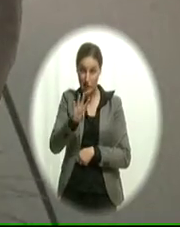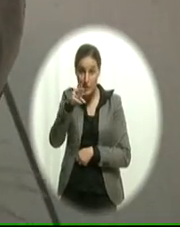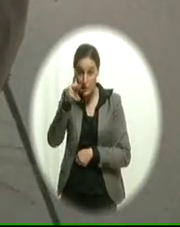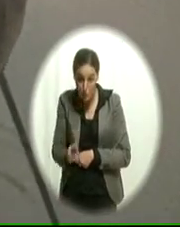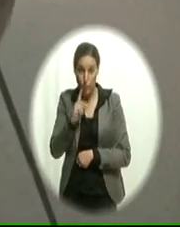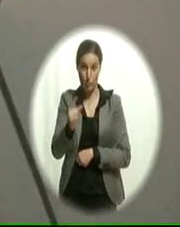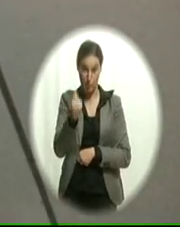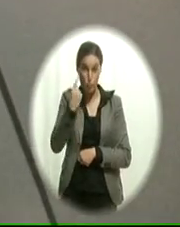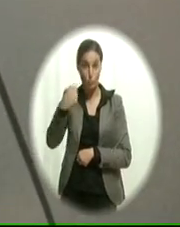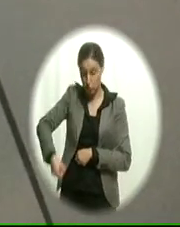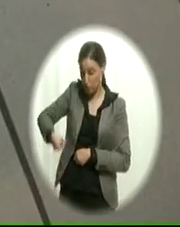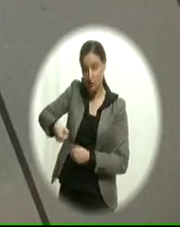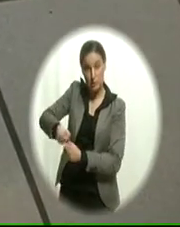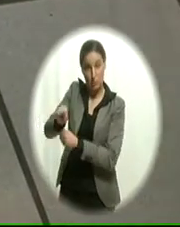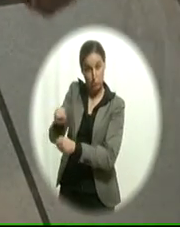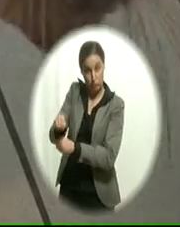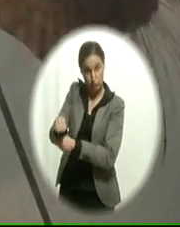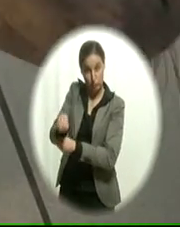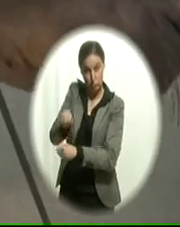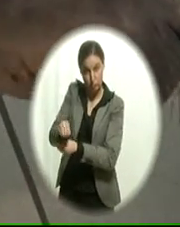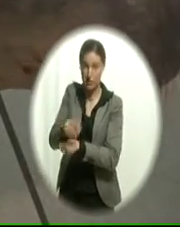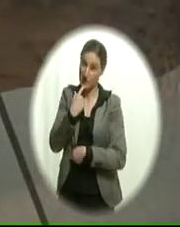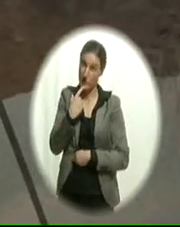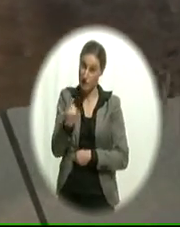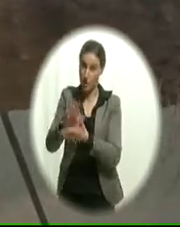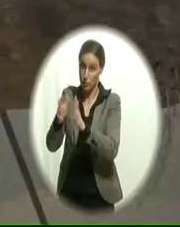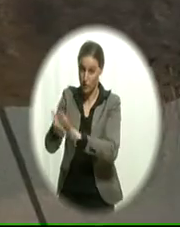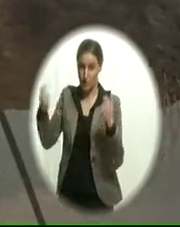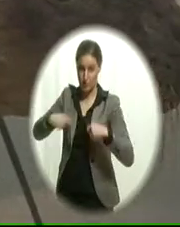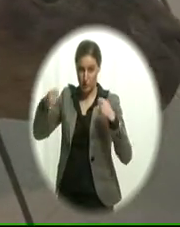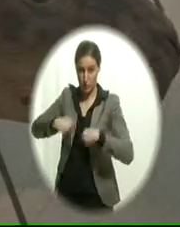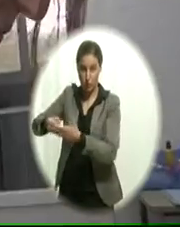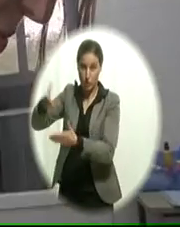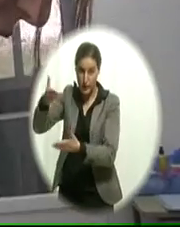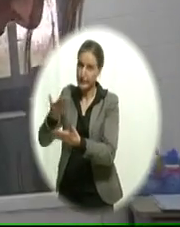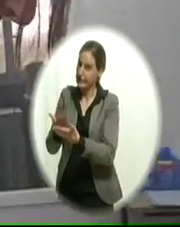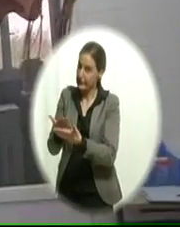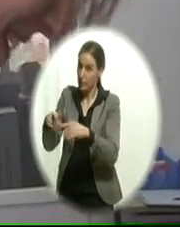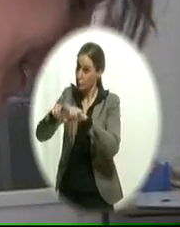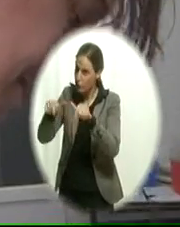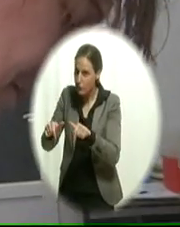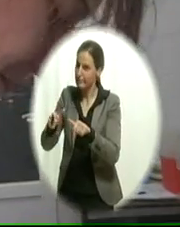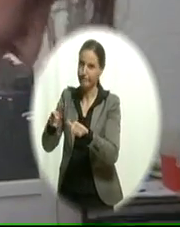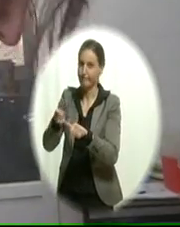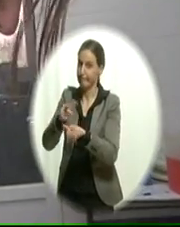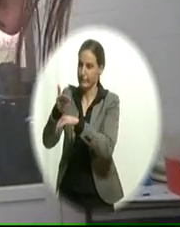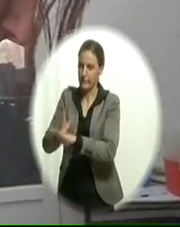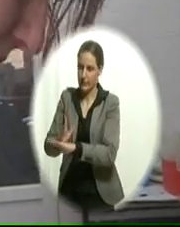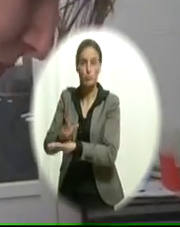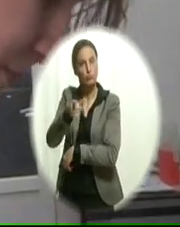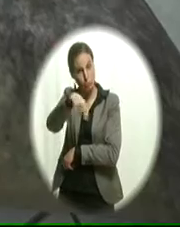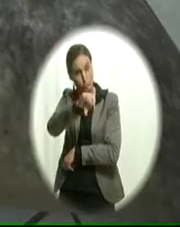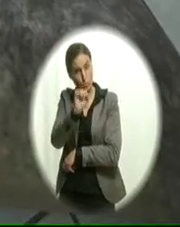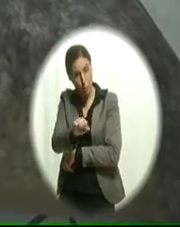de sauvetage va coûter plusieurs milliers d'euros au Chêne, une somme qui n'était pas prévue dans le budget. Vous pouvez faire un don pour parrainer les